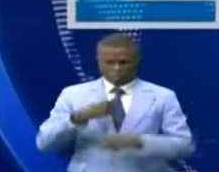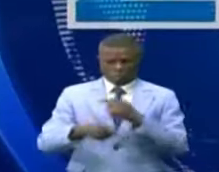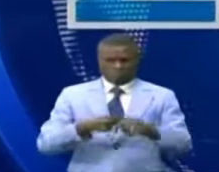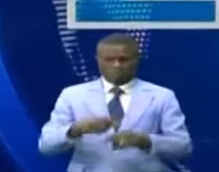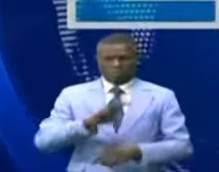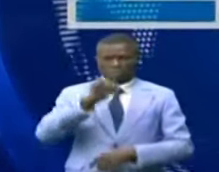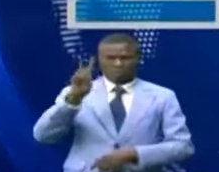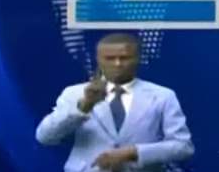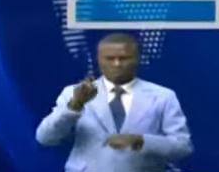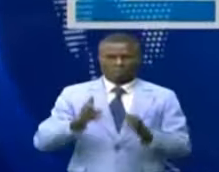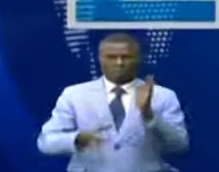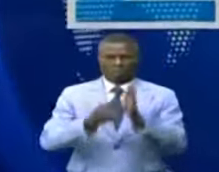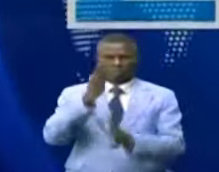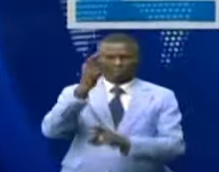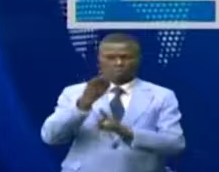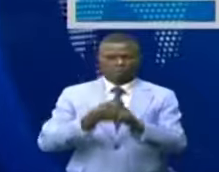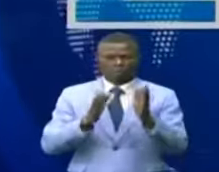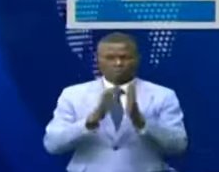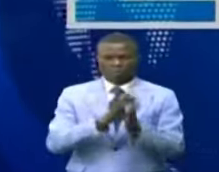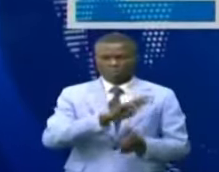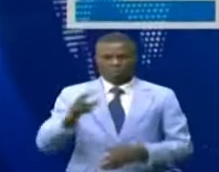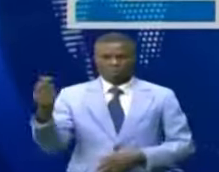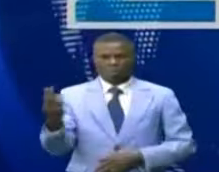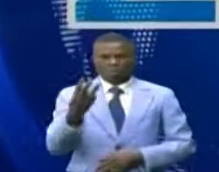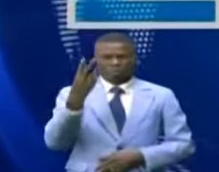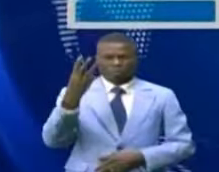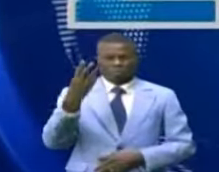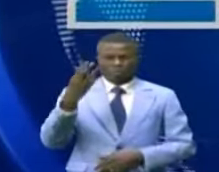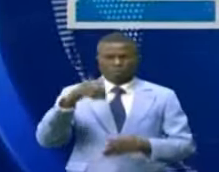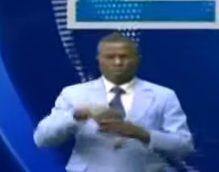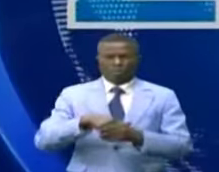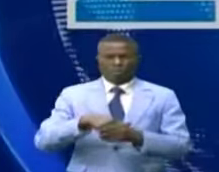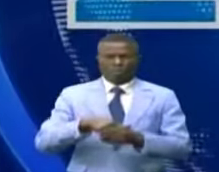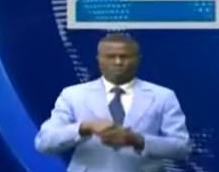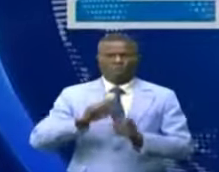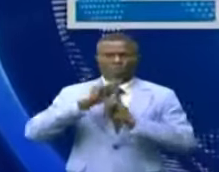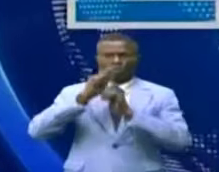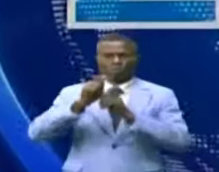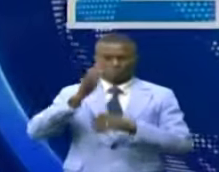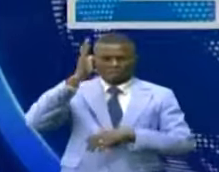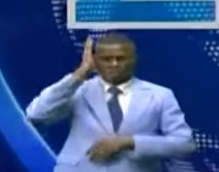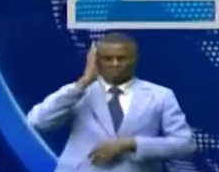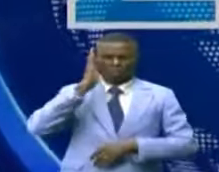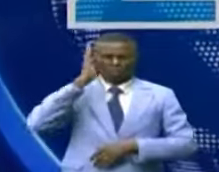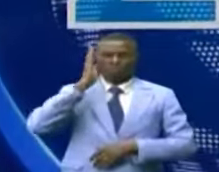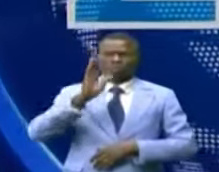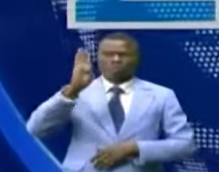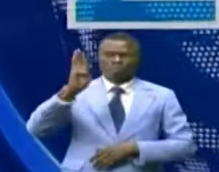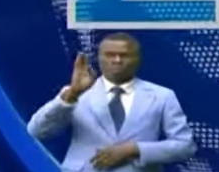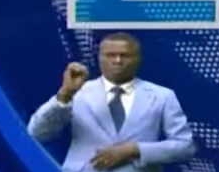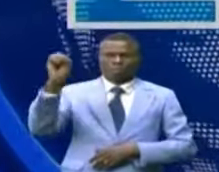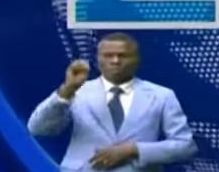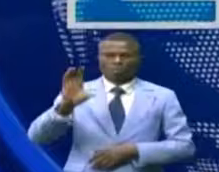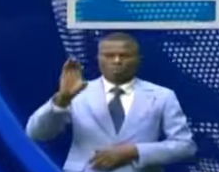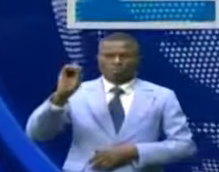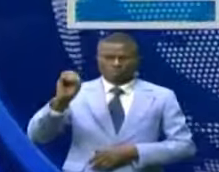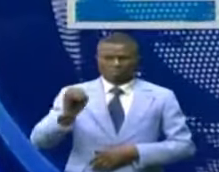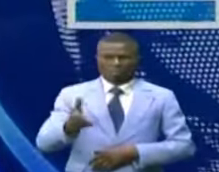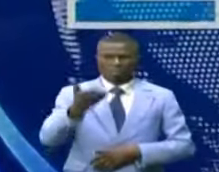ce vendredi 13 octobre 2023 dans l'enceinte de Don Bosco de Massina. Les détails avec Rodé